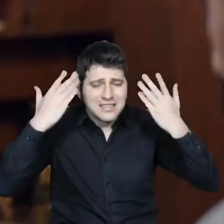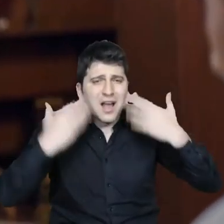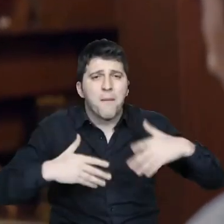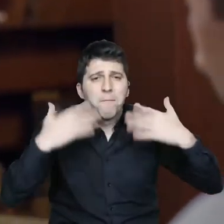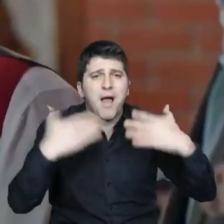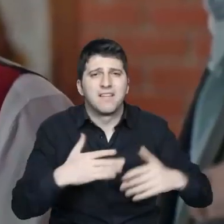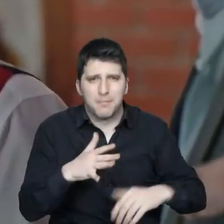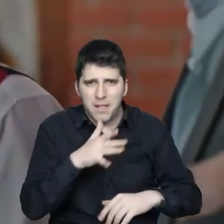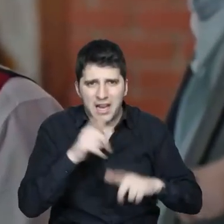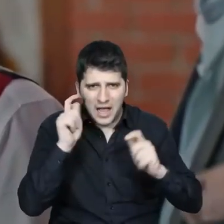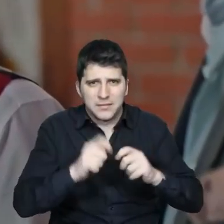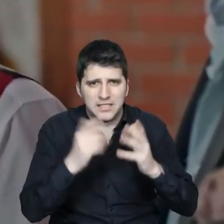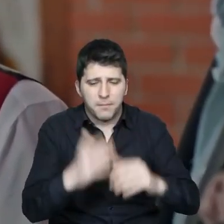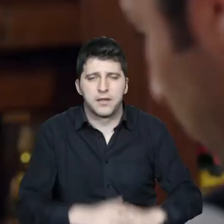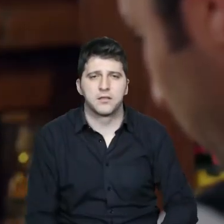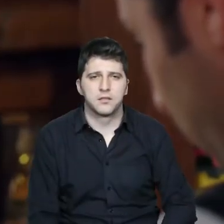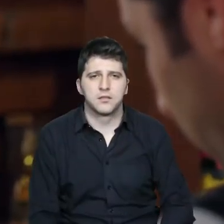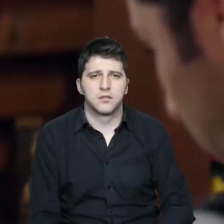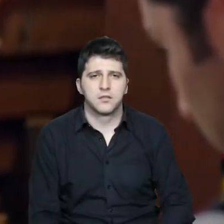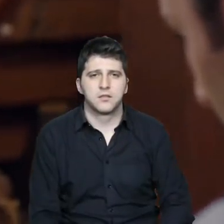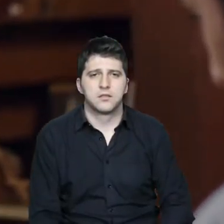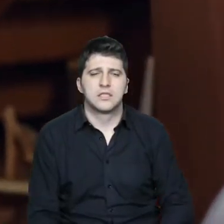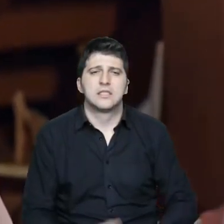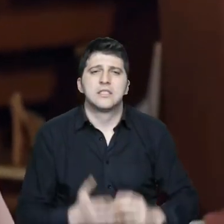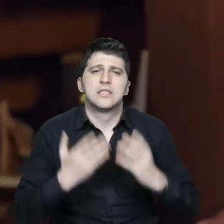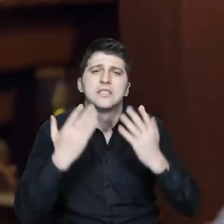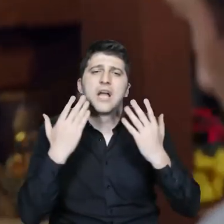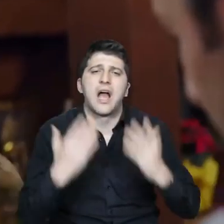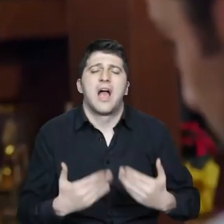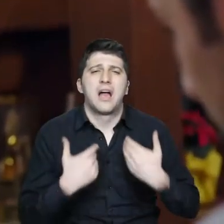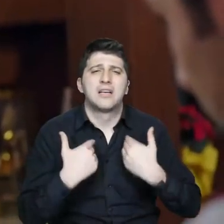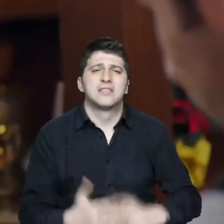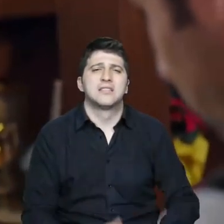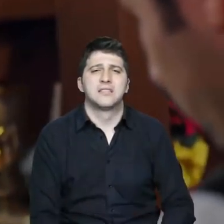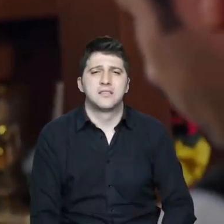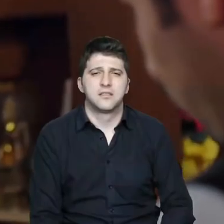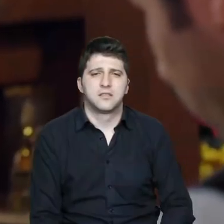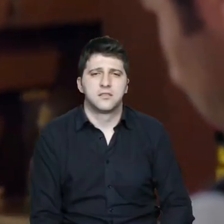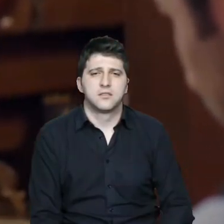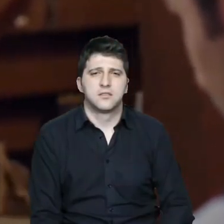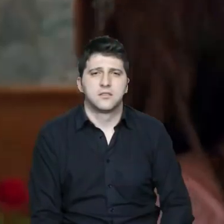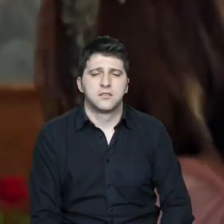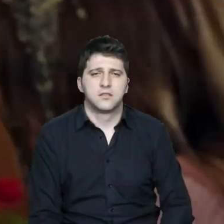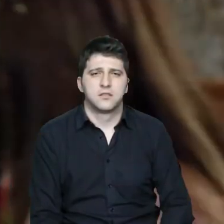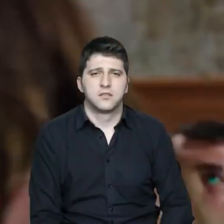mahvettin, bilerek yaptın değil mi? Ya. Masadan peçete aldı.